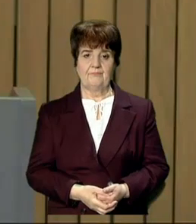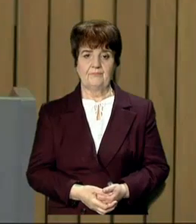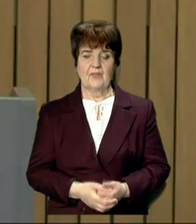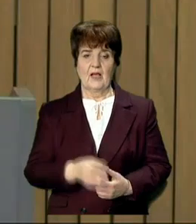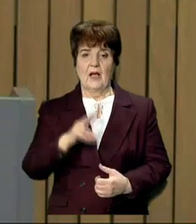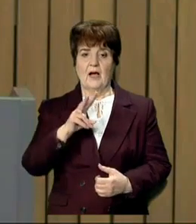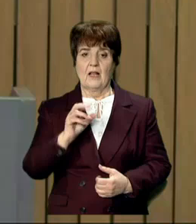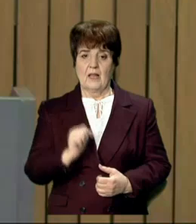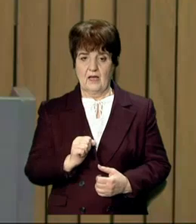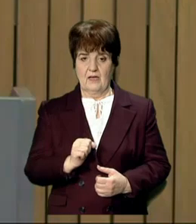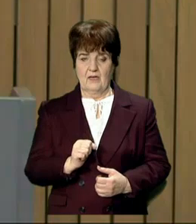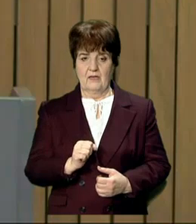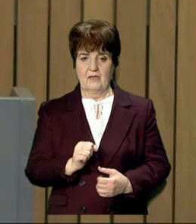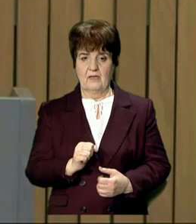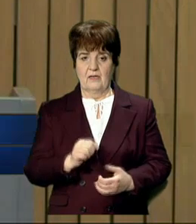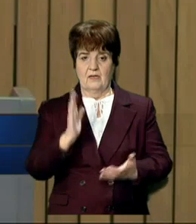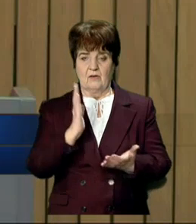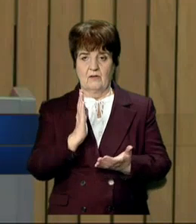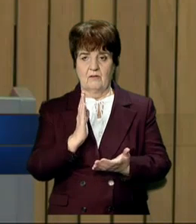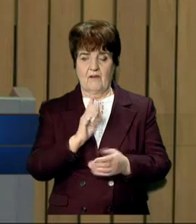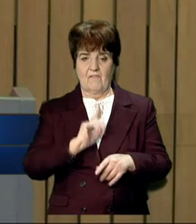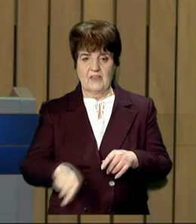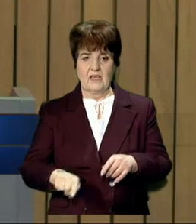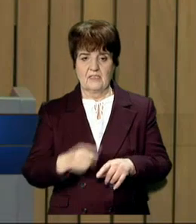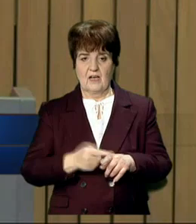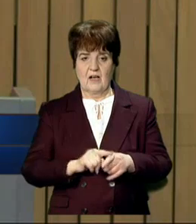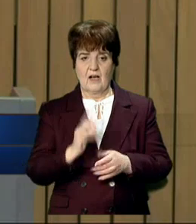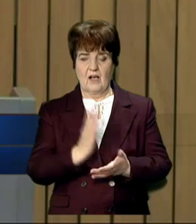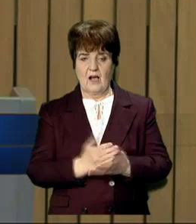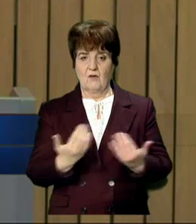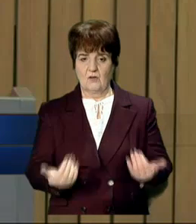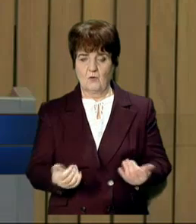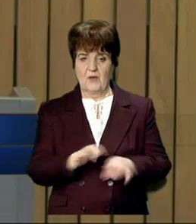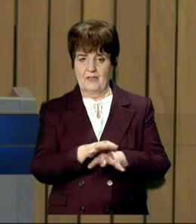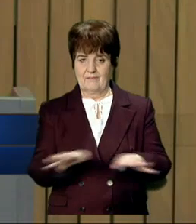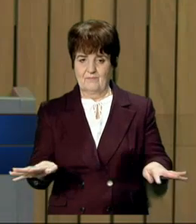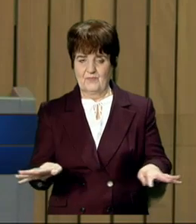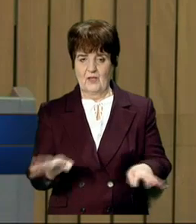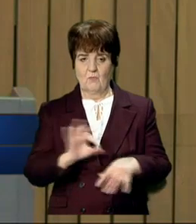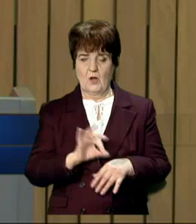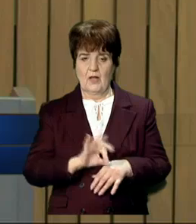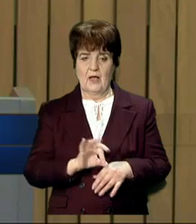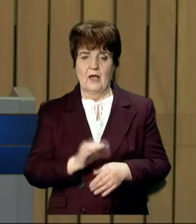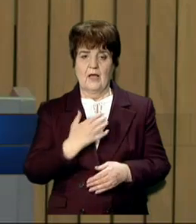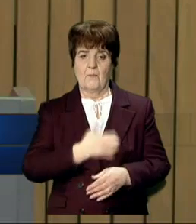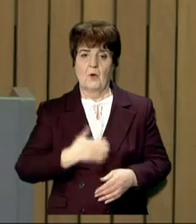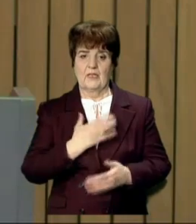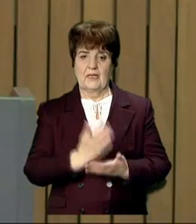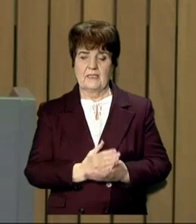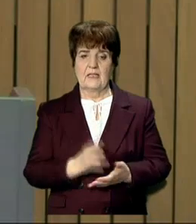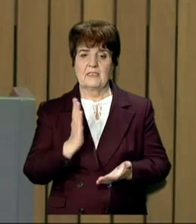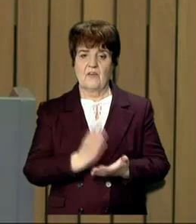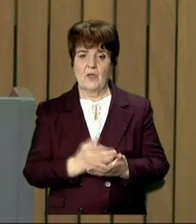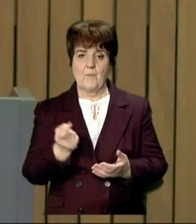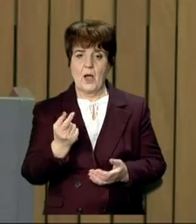La viteza pe care o are actuala tulpină de răspândire, cel mai important este ca să avem cât